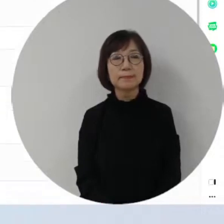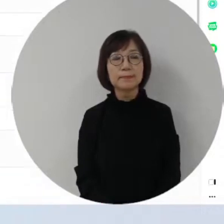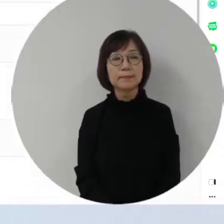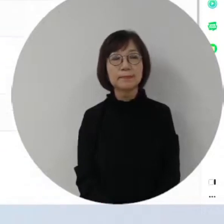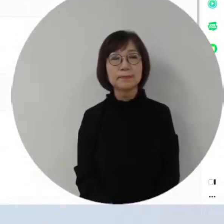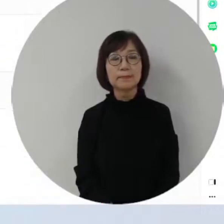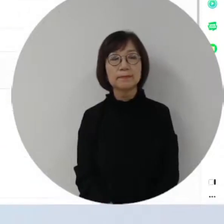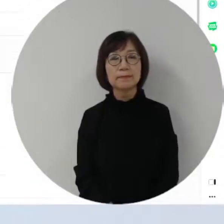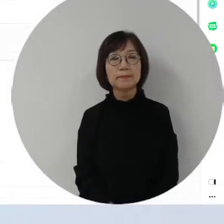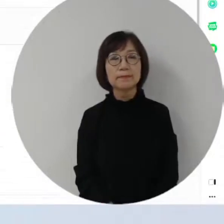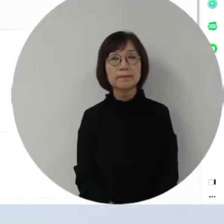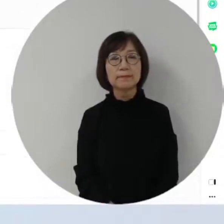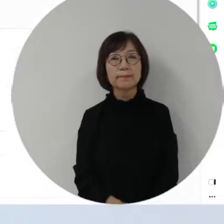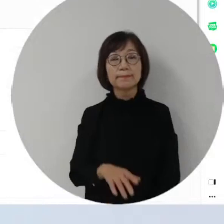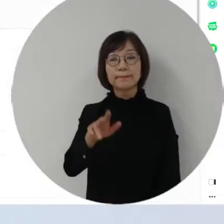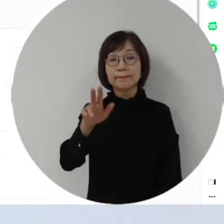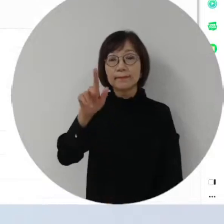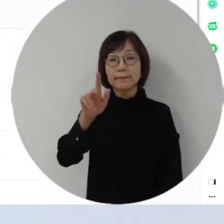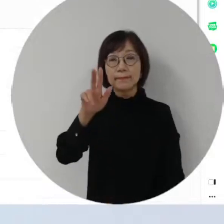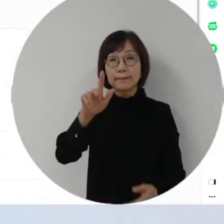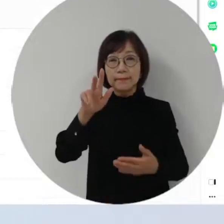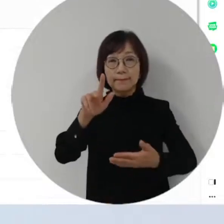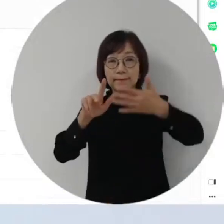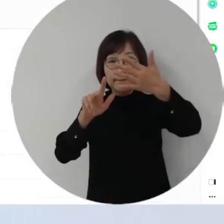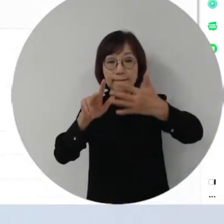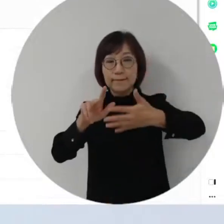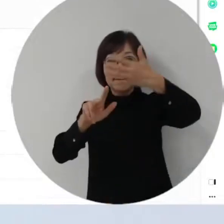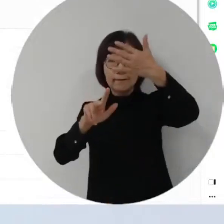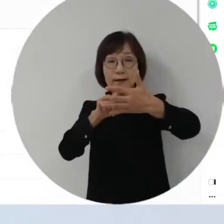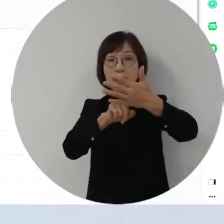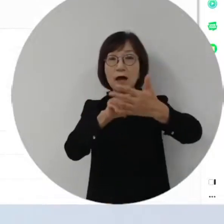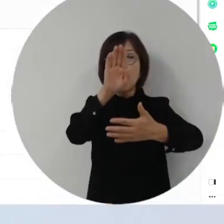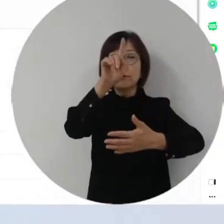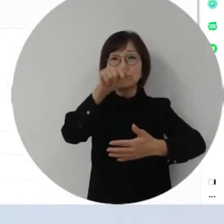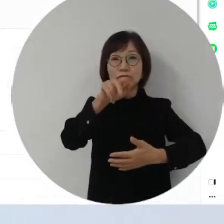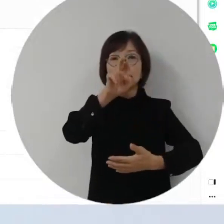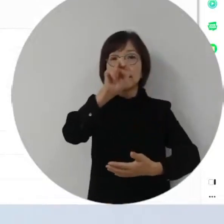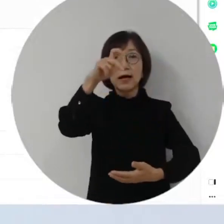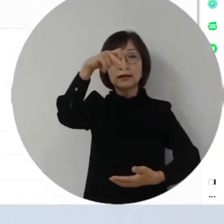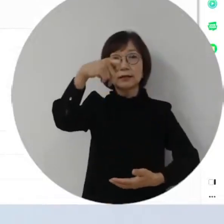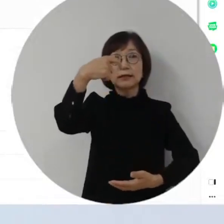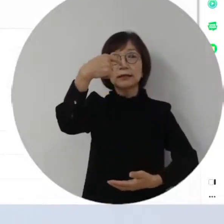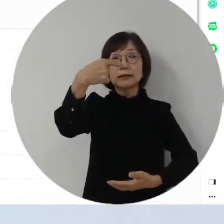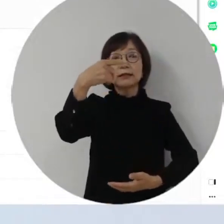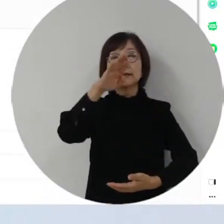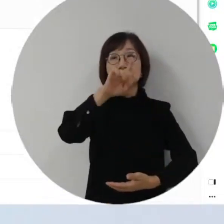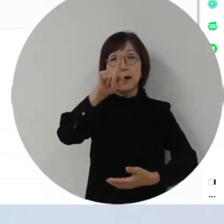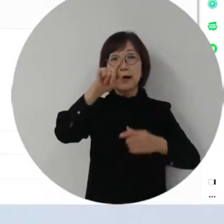그 다음에 아래쪽에 가봤더니 얘도 북마크바 설정하는 부분이 있죠.